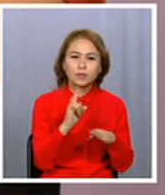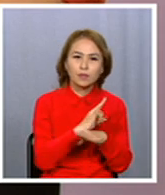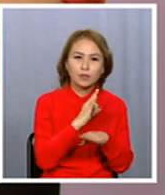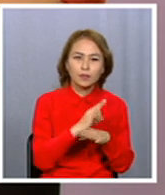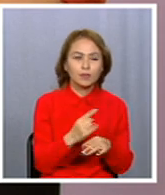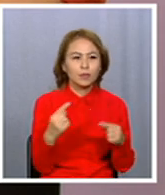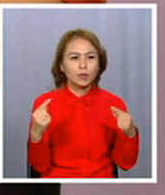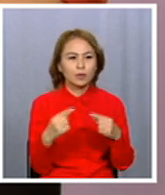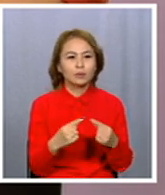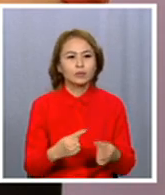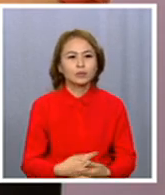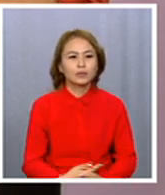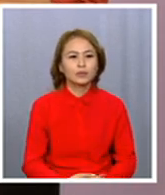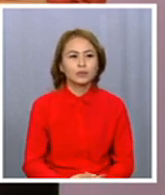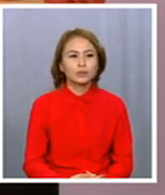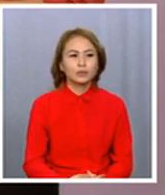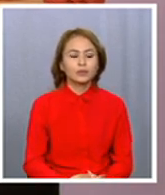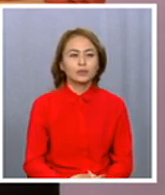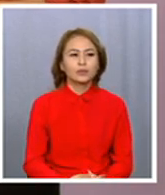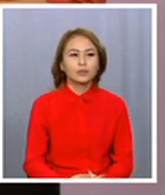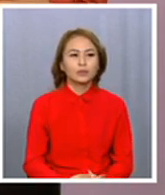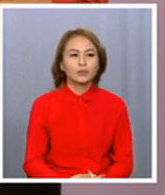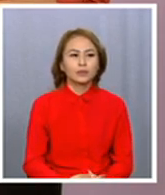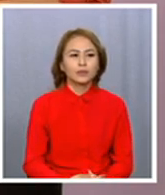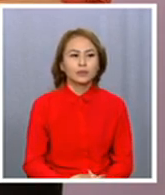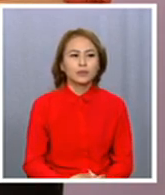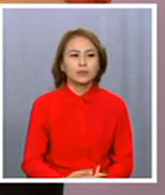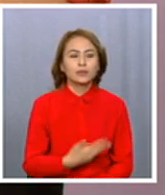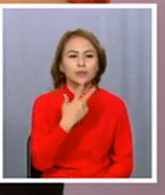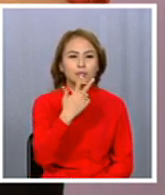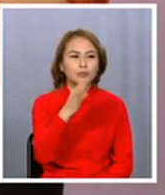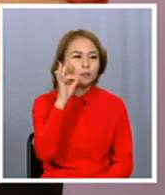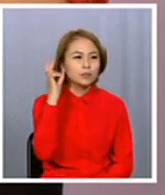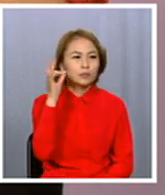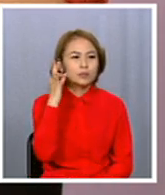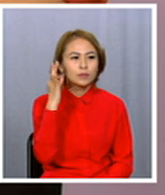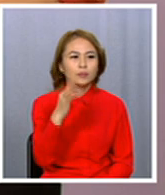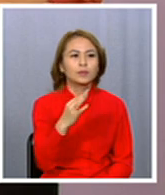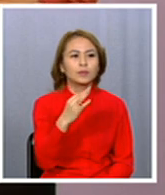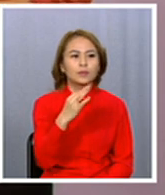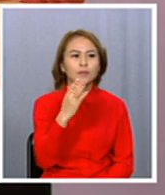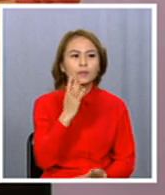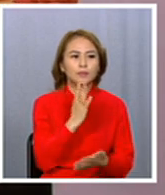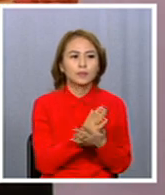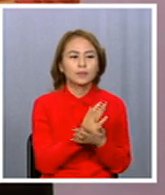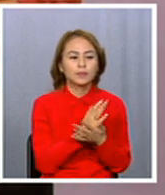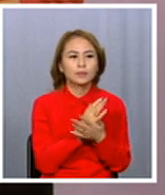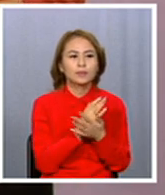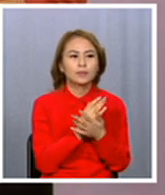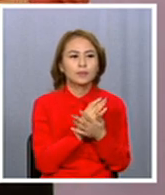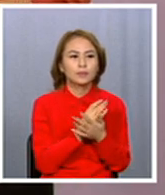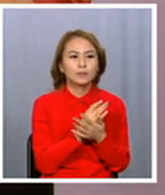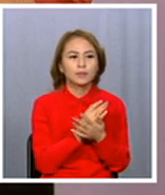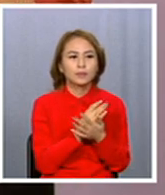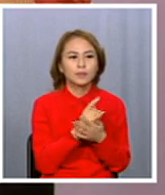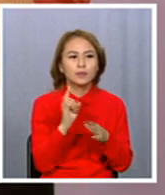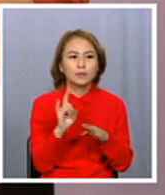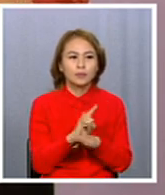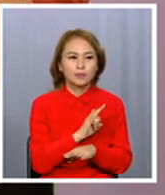ақиқат ба? Әрине, үш мысықтың 3 құйрығы бар. Бұл мәлімет